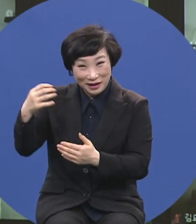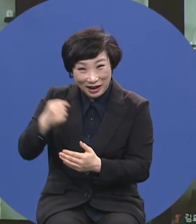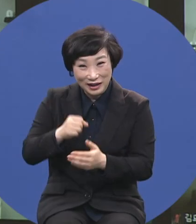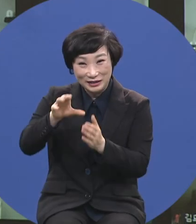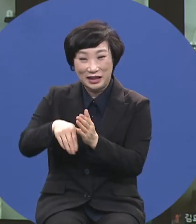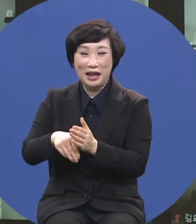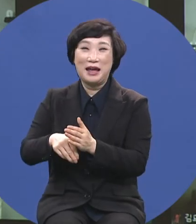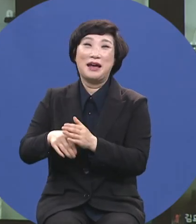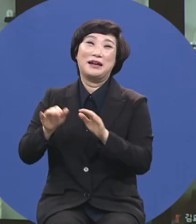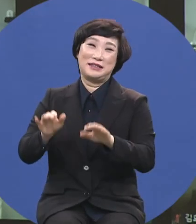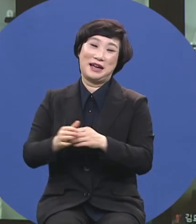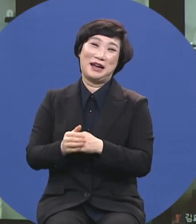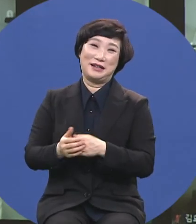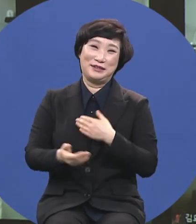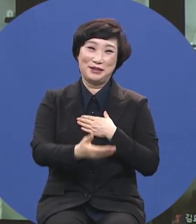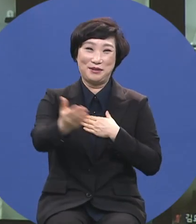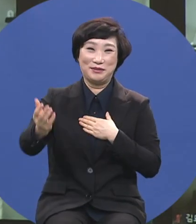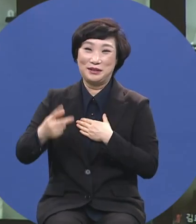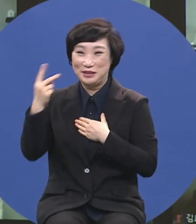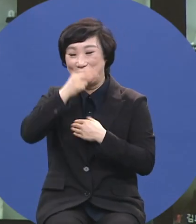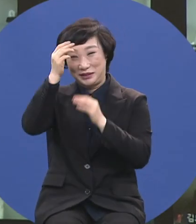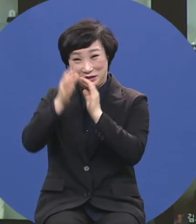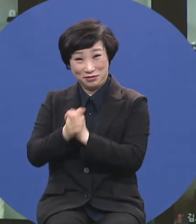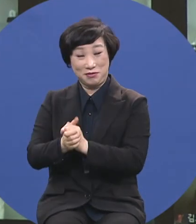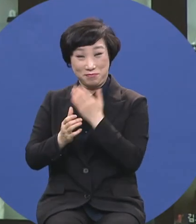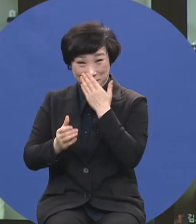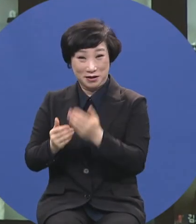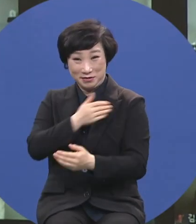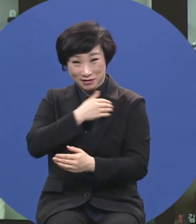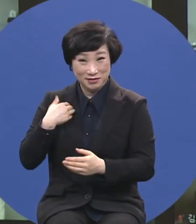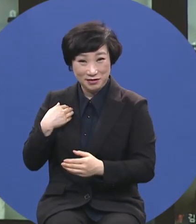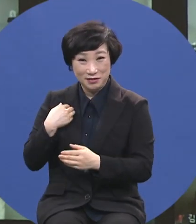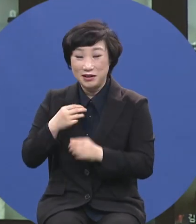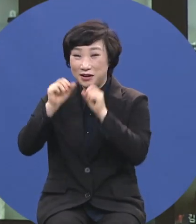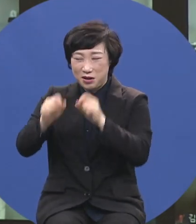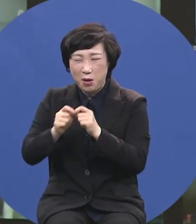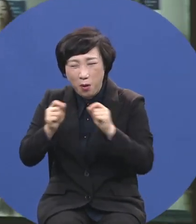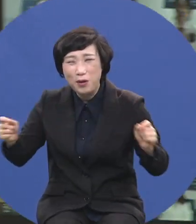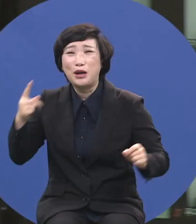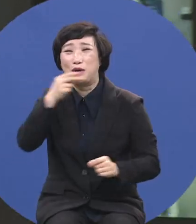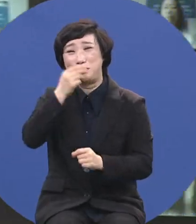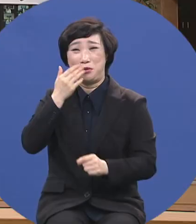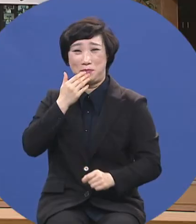때 드디어 여러분들이 금식도 능히 장기 금식을 통과할 수 있는 거예요.